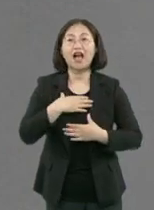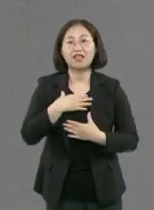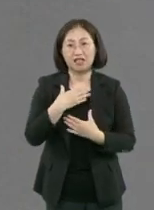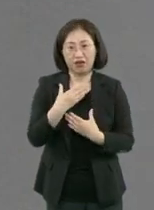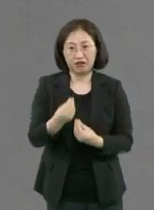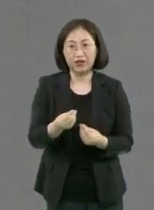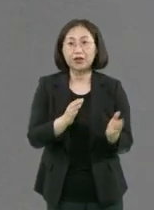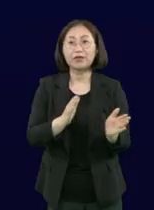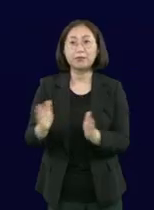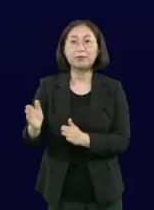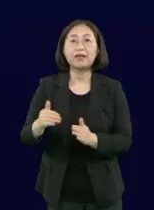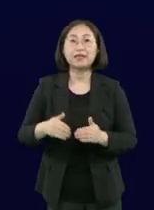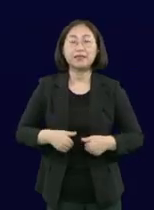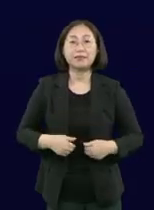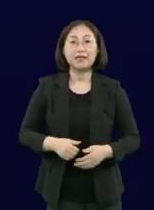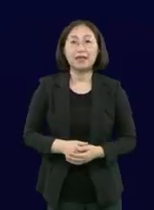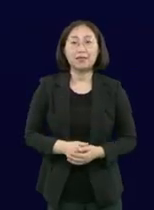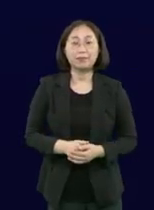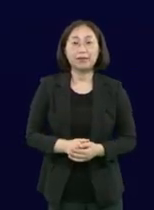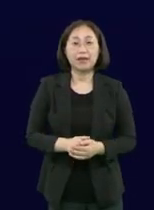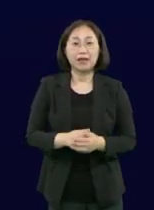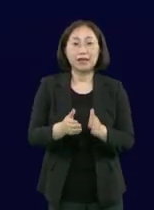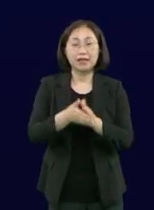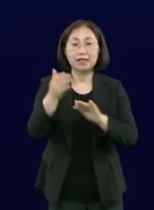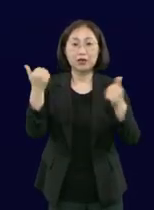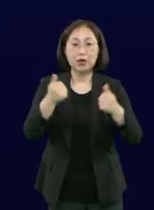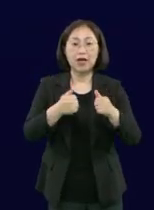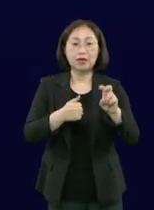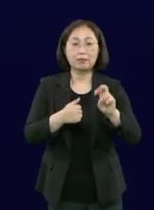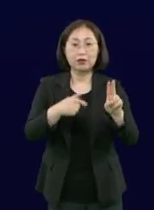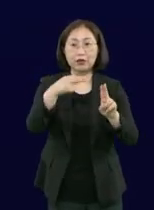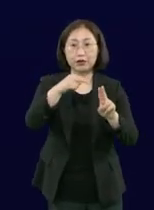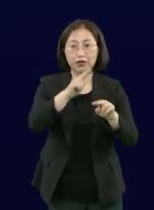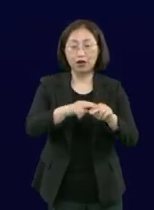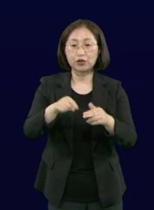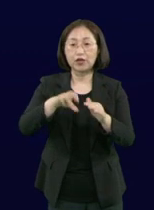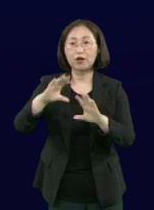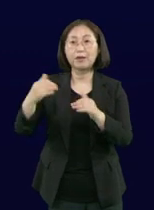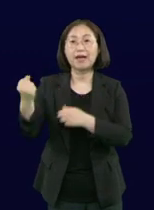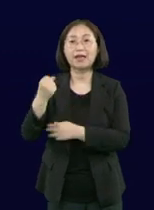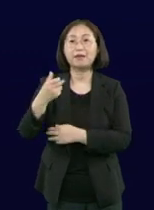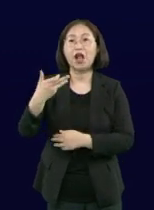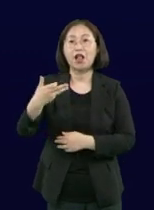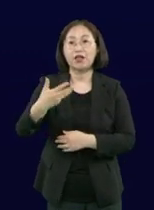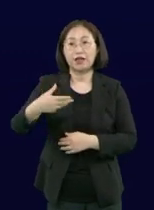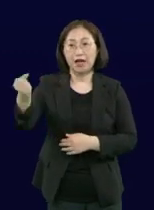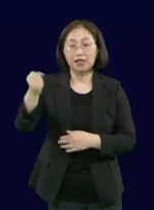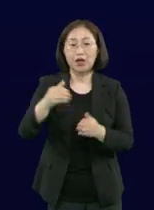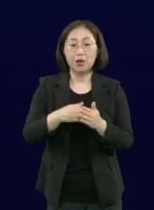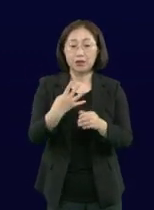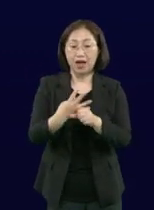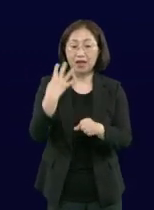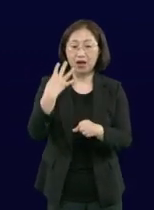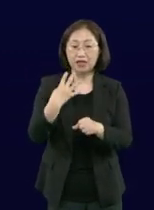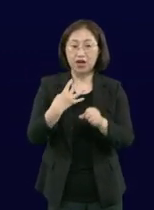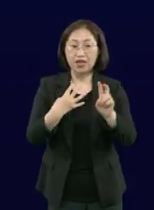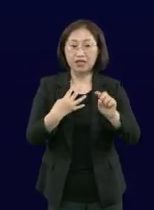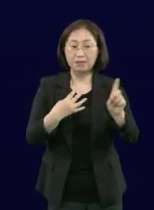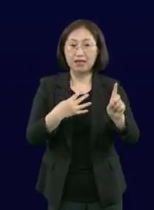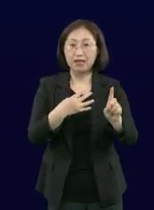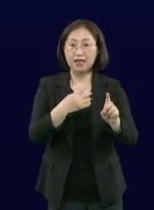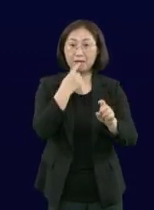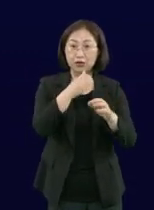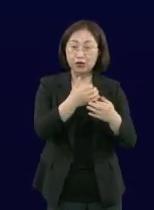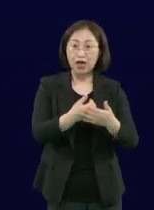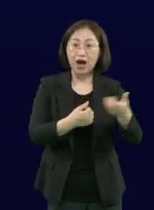발판을 마련했습니다. 대전 시의회 22석 가운데 국민의힘이 18석을 차지해 4년 전 21대